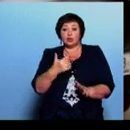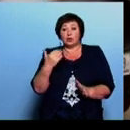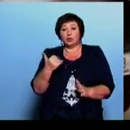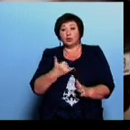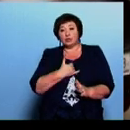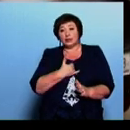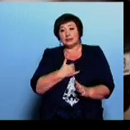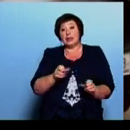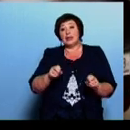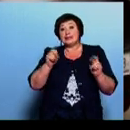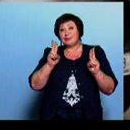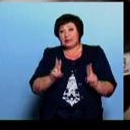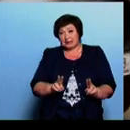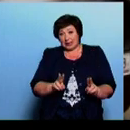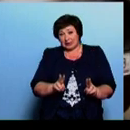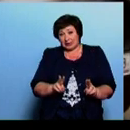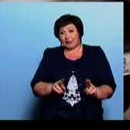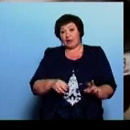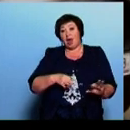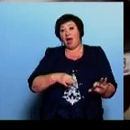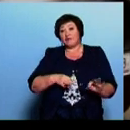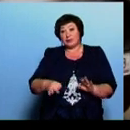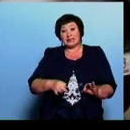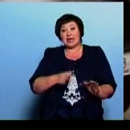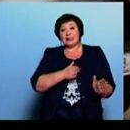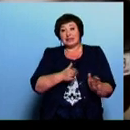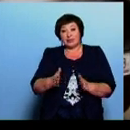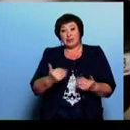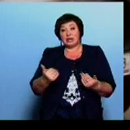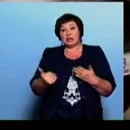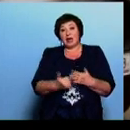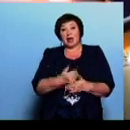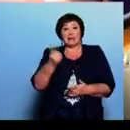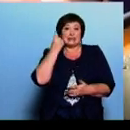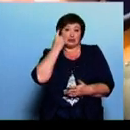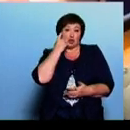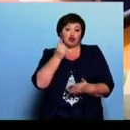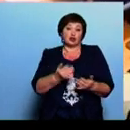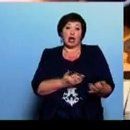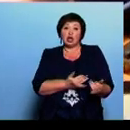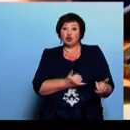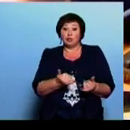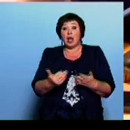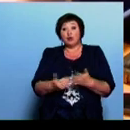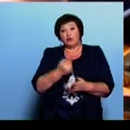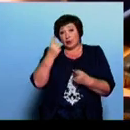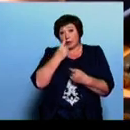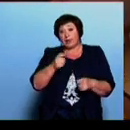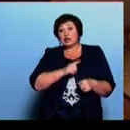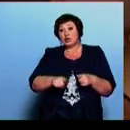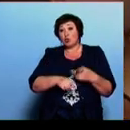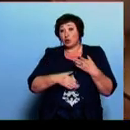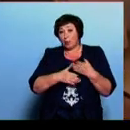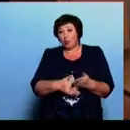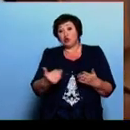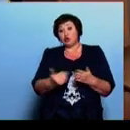ADIS, специализированная автоматизированная система для управления диспетчерской службой. И новый формат работы скорой помощи, и новый